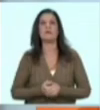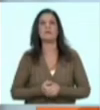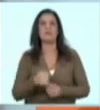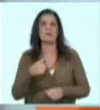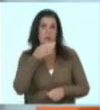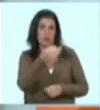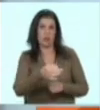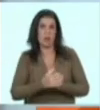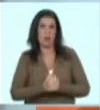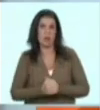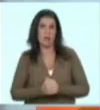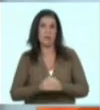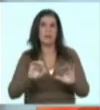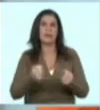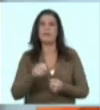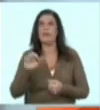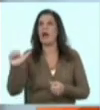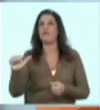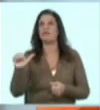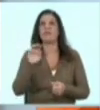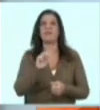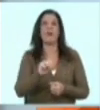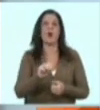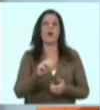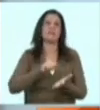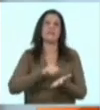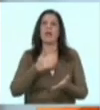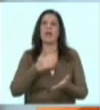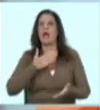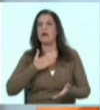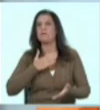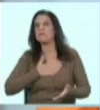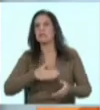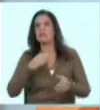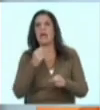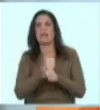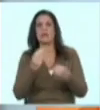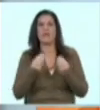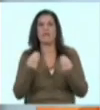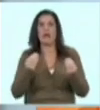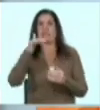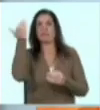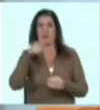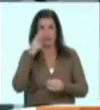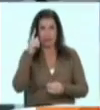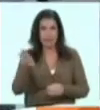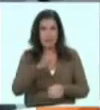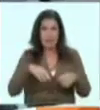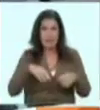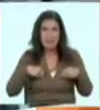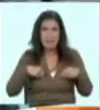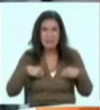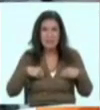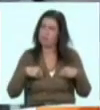המיועד. רגע, סר. רגע, האם נתניהו יאפשר זאת כפי שאתה מכיר אותו? אתם הבטחתם לנו,